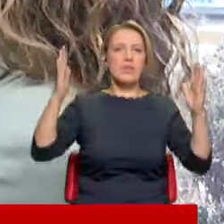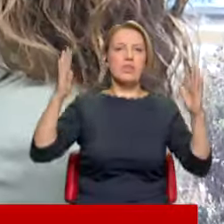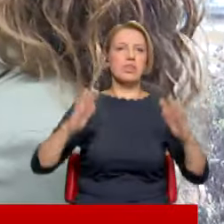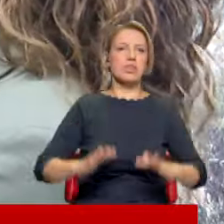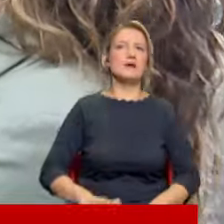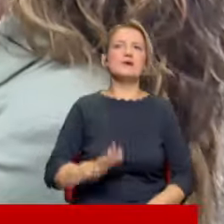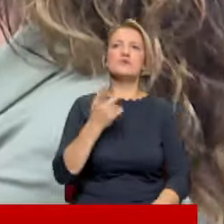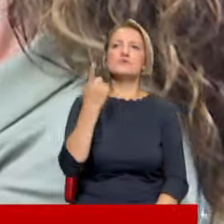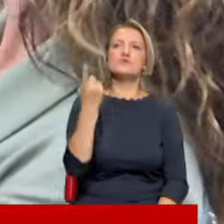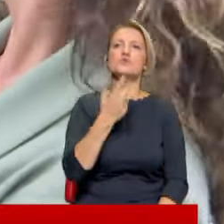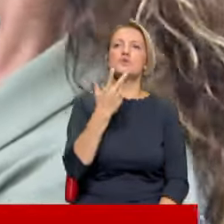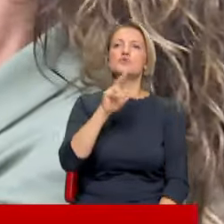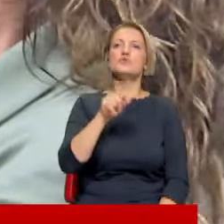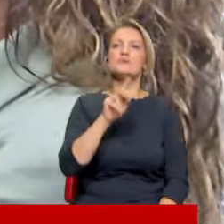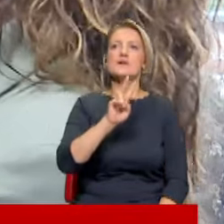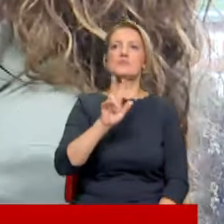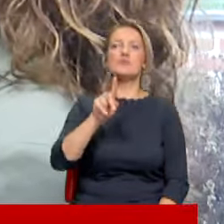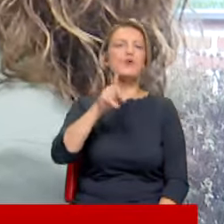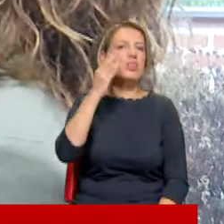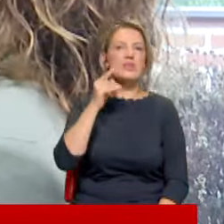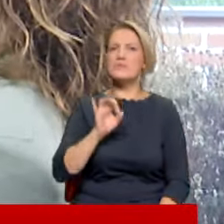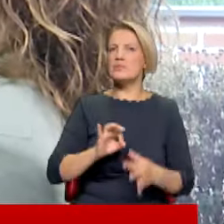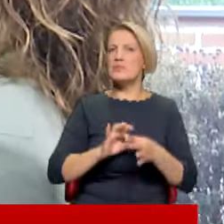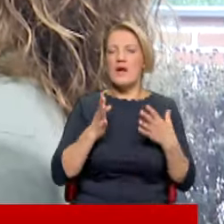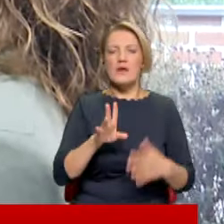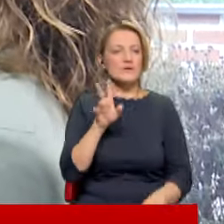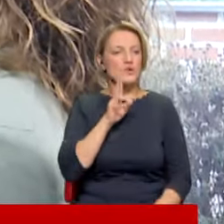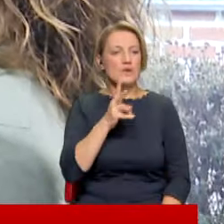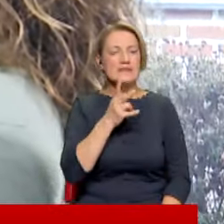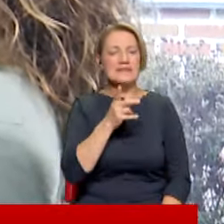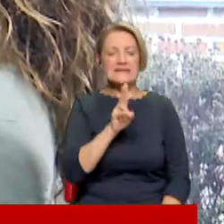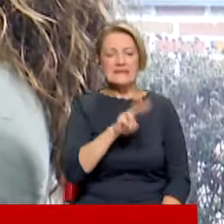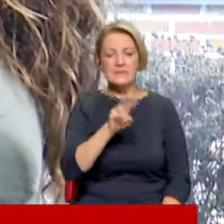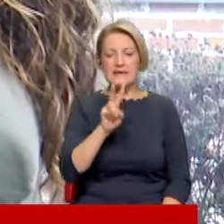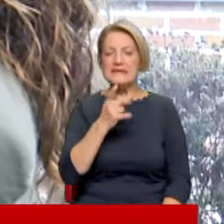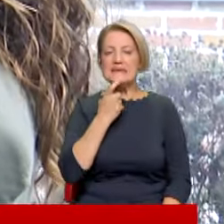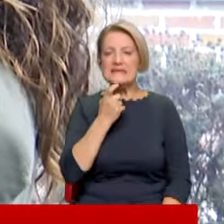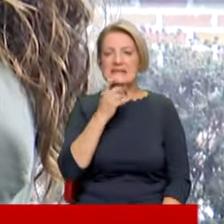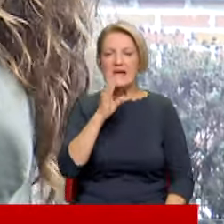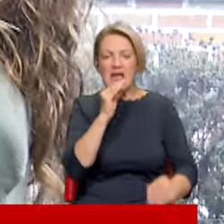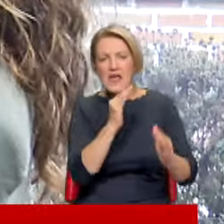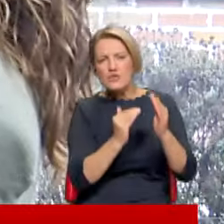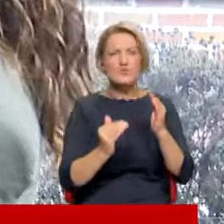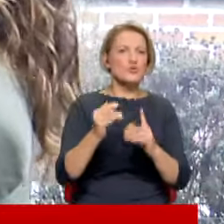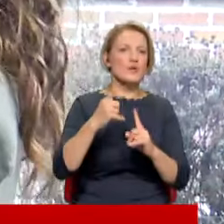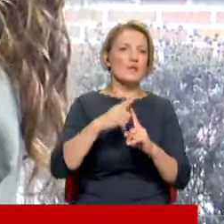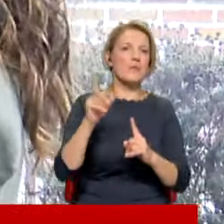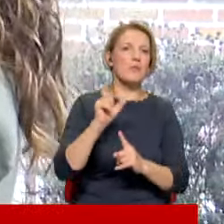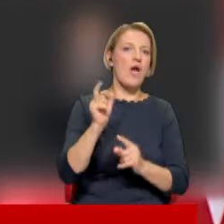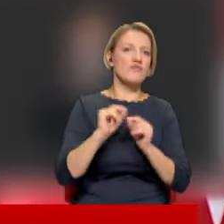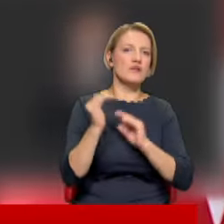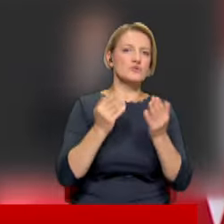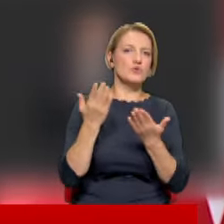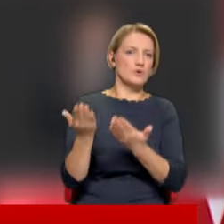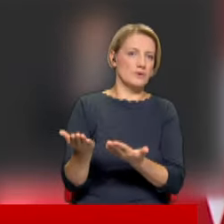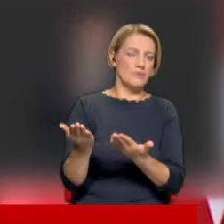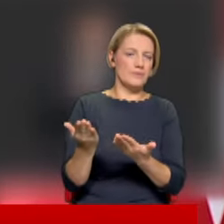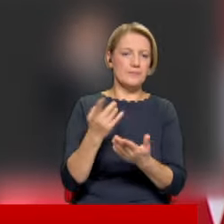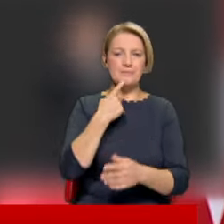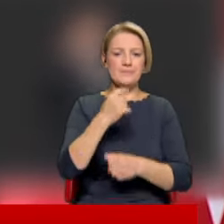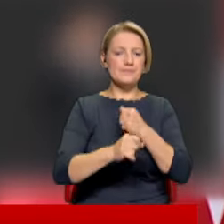% 3.23 Bunun anlamı Şu son 22 yılın en yüksek 2 Temmuz ayı enflasyonunu gördük yıllık